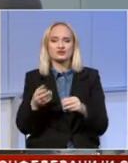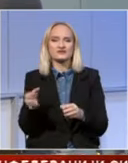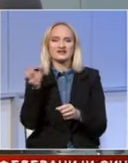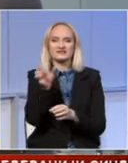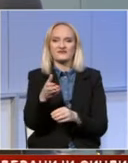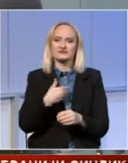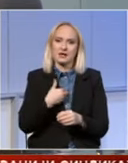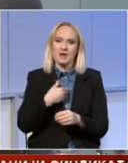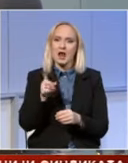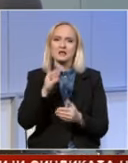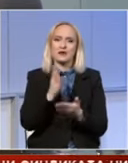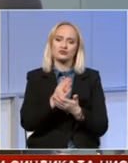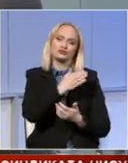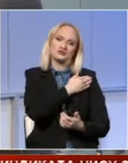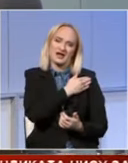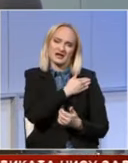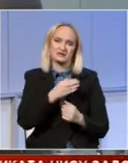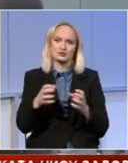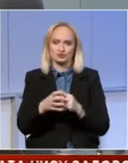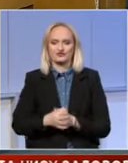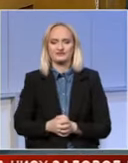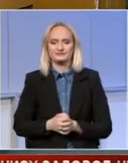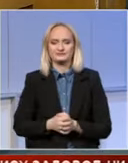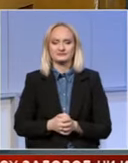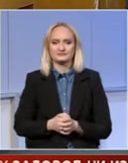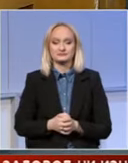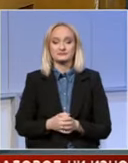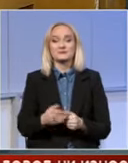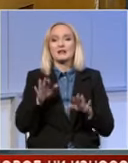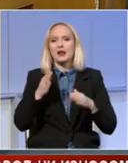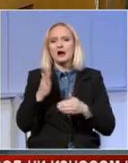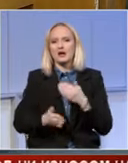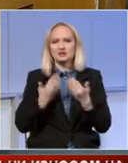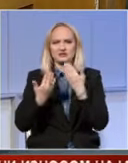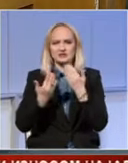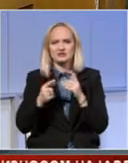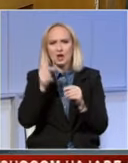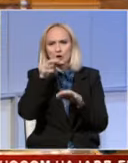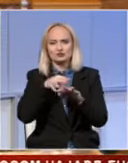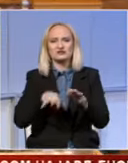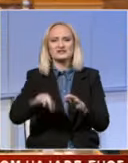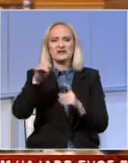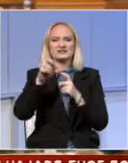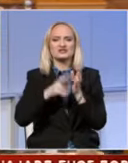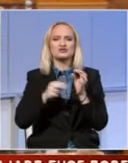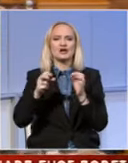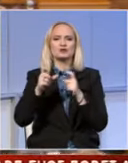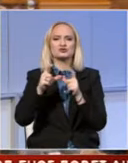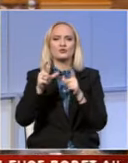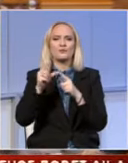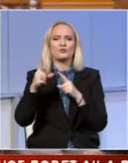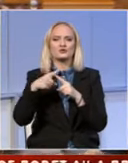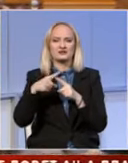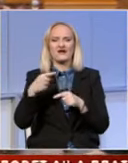staraju o sebi, a ne da budu teret društvu. Na kraju zasjedanja Narodna skupština izabrala je Srđana Šuputa za vršioca